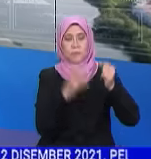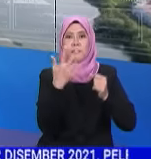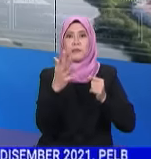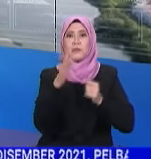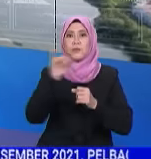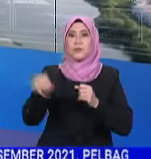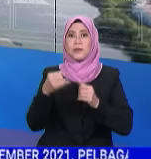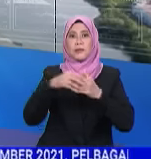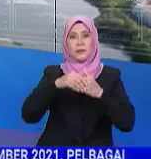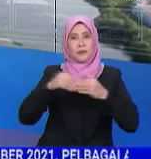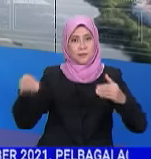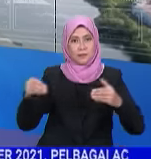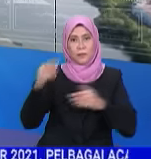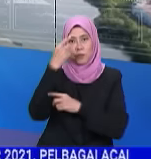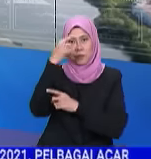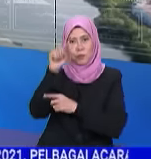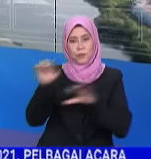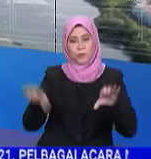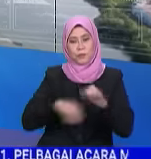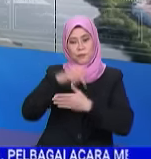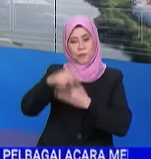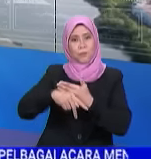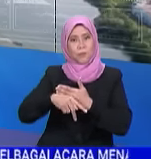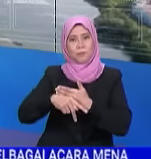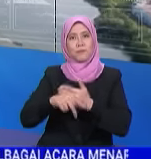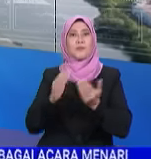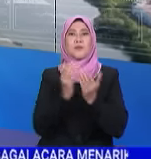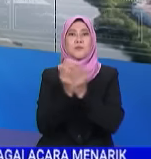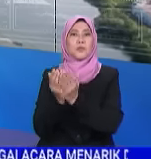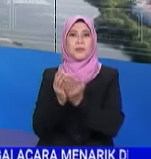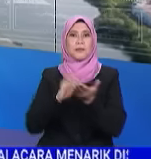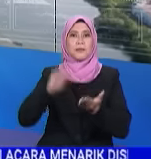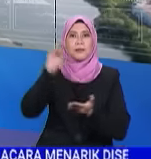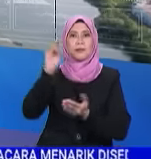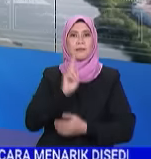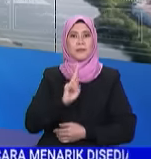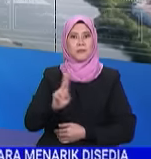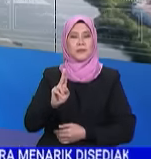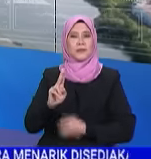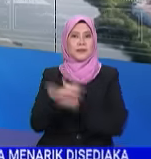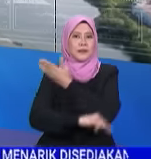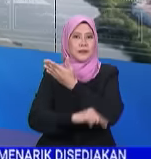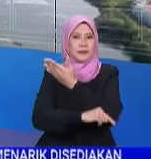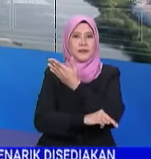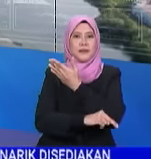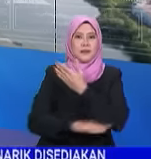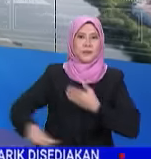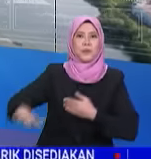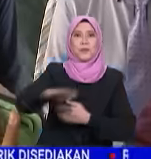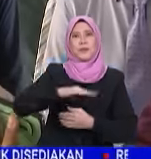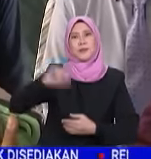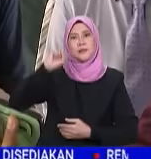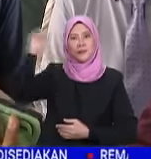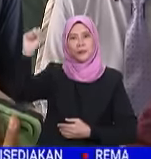juta untuk pelaksanaan program berkenaan di Sekolah Menengah agama negeri di seluruh